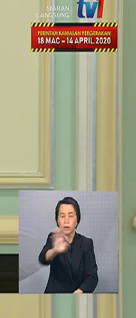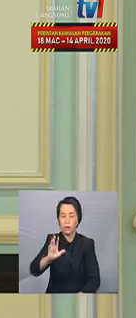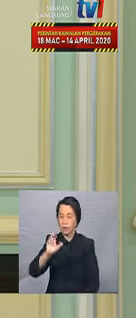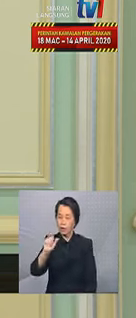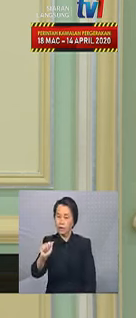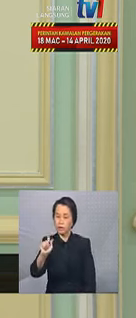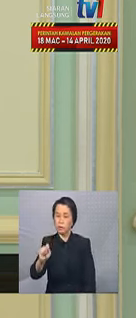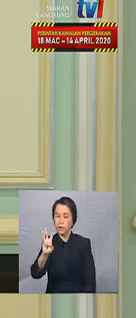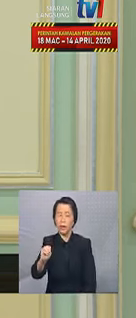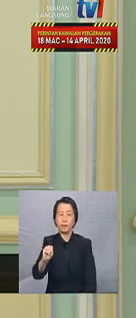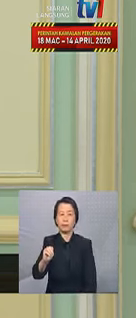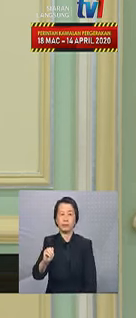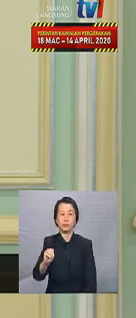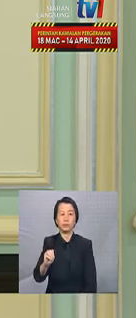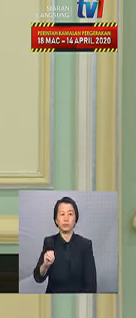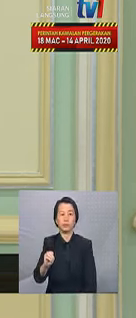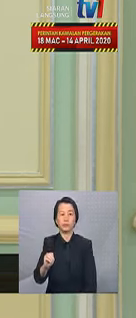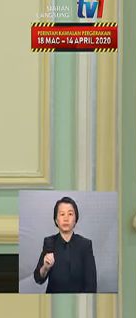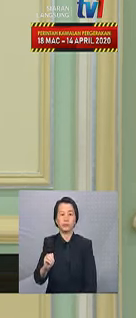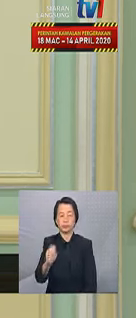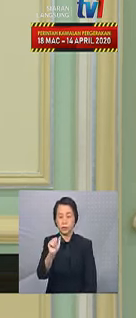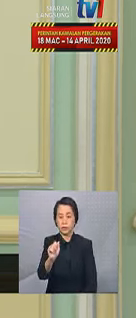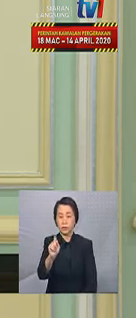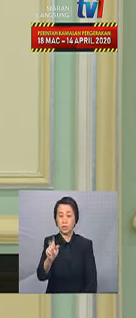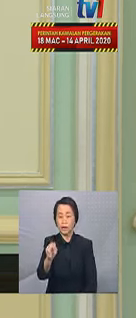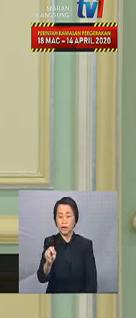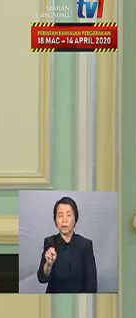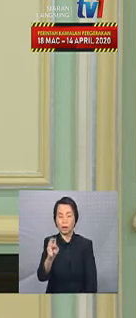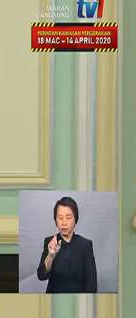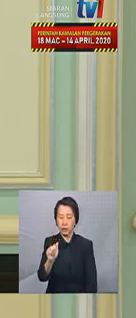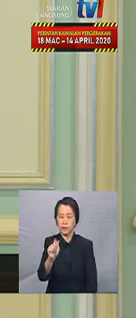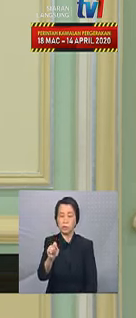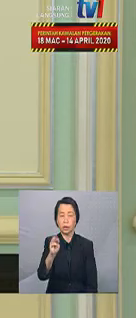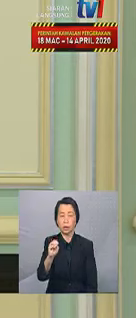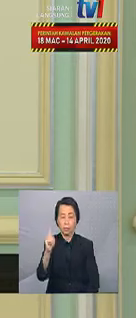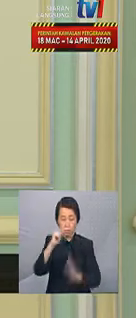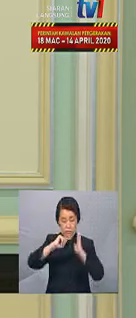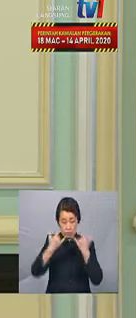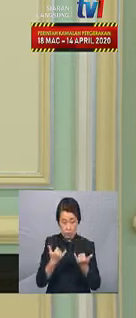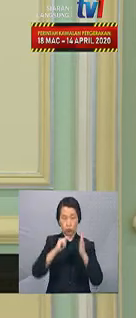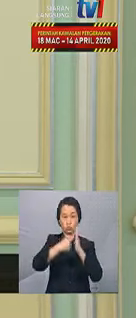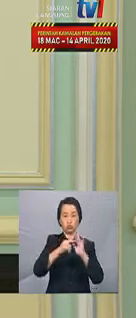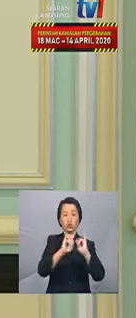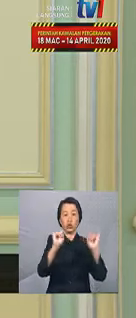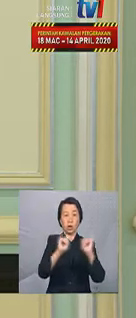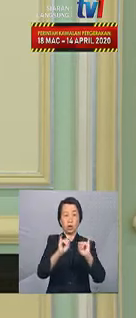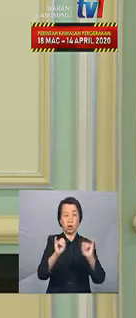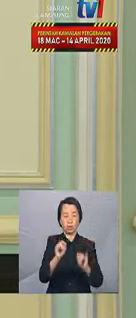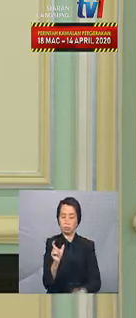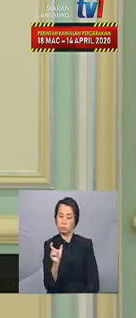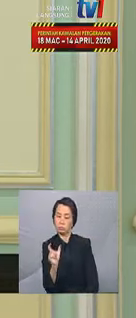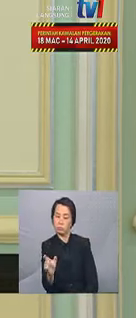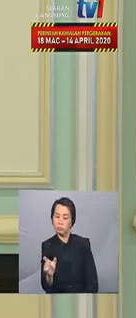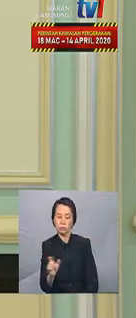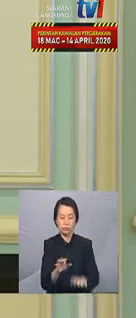pun kita telah pun bersetuju bahawa mulai hari ini, hari Senin, ATM tidak mengenakan